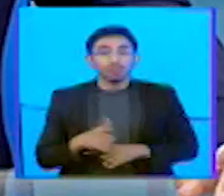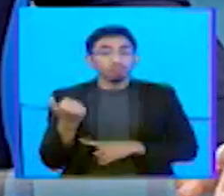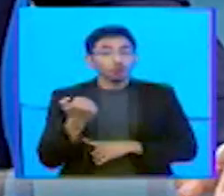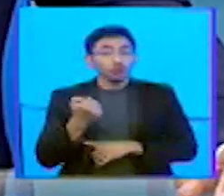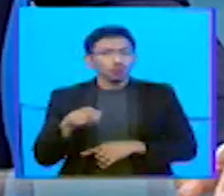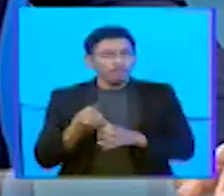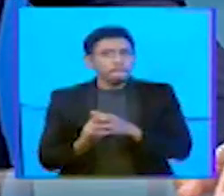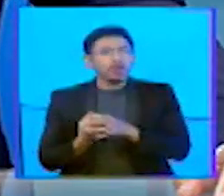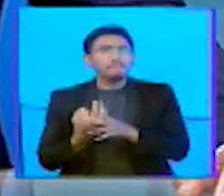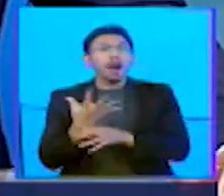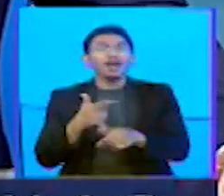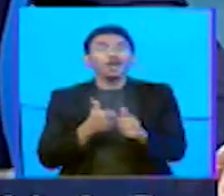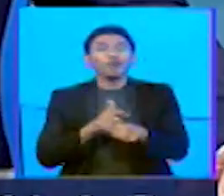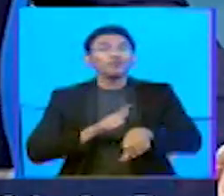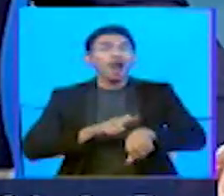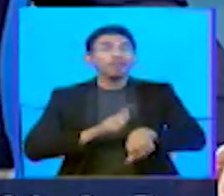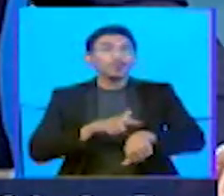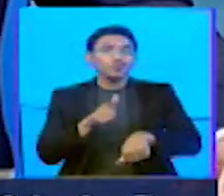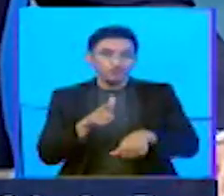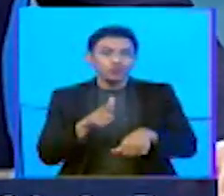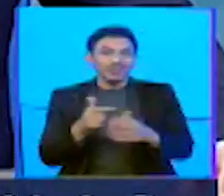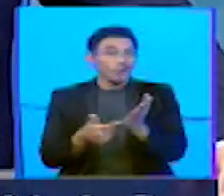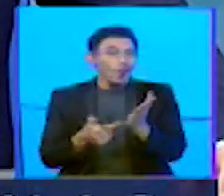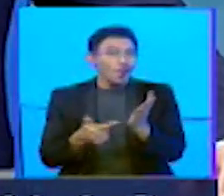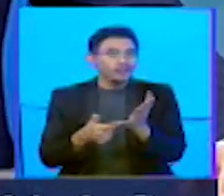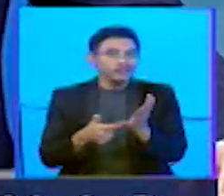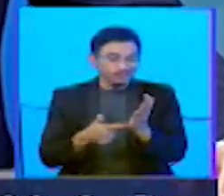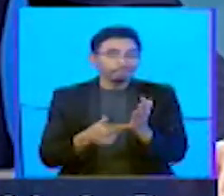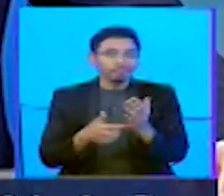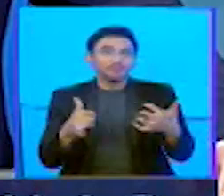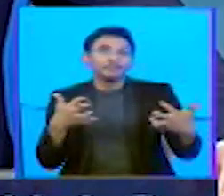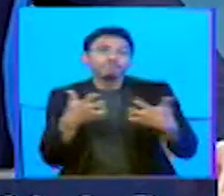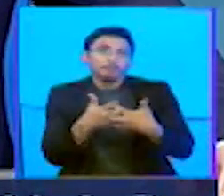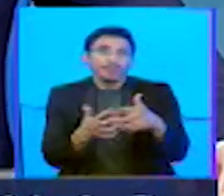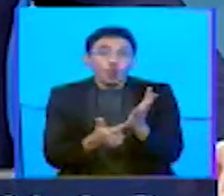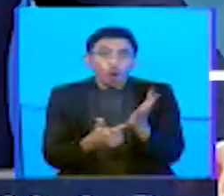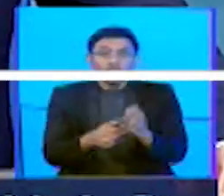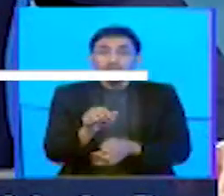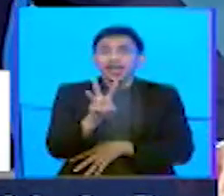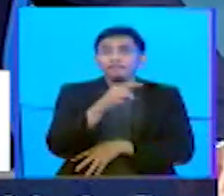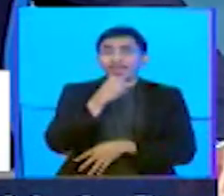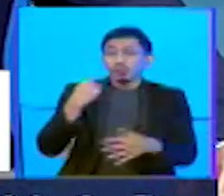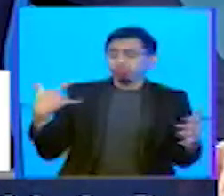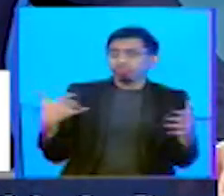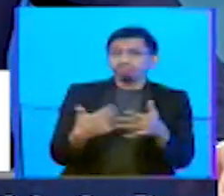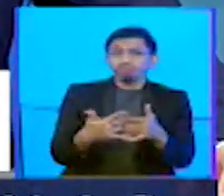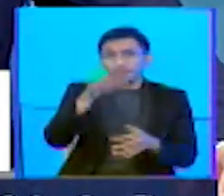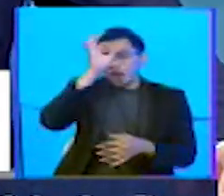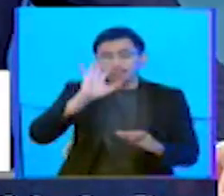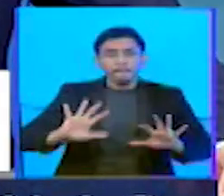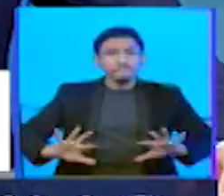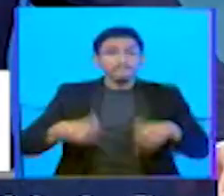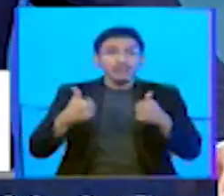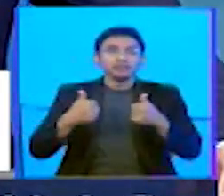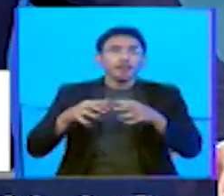Ayo kita informasi lainnya pemirsa modus prostitusi terus berkembang mengikuti zaman dan adaptif terhadap teknologi tiga pekan terakhir polisi berhasil